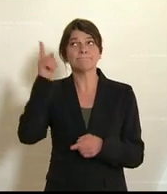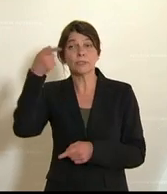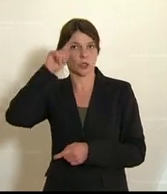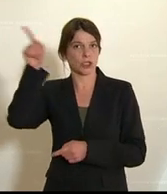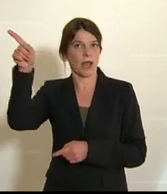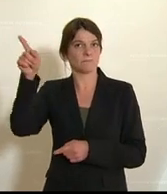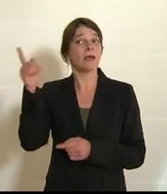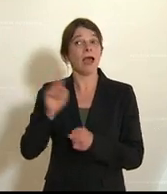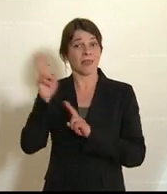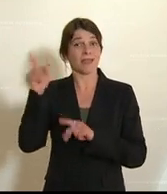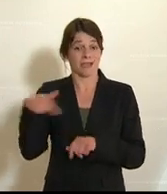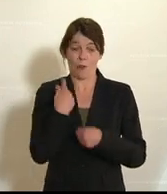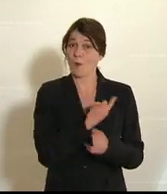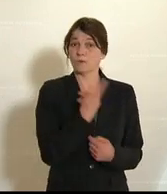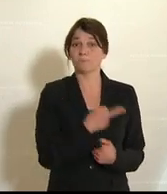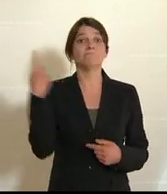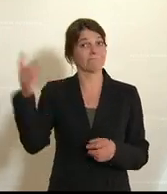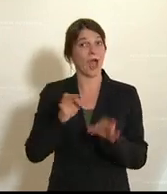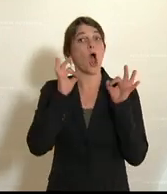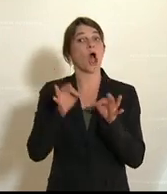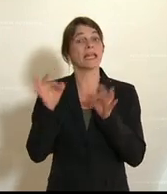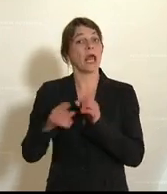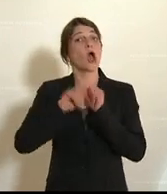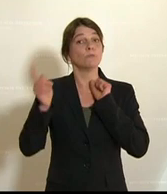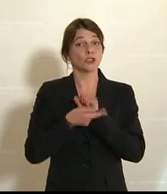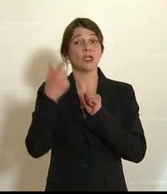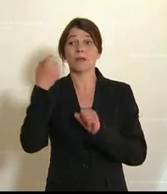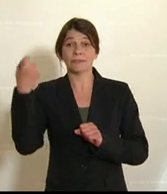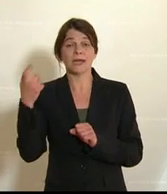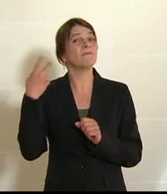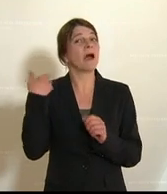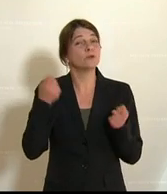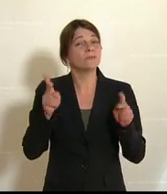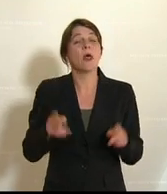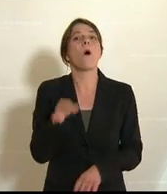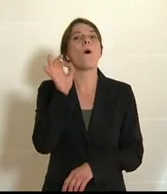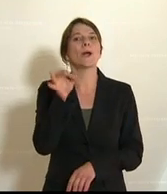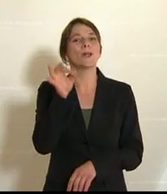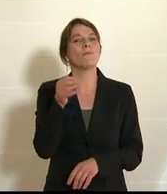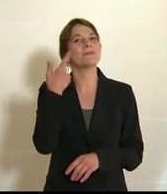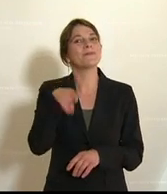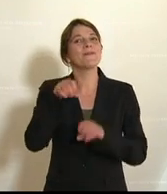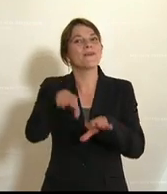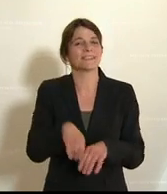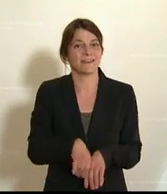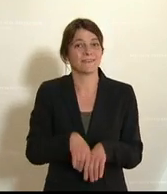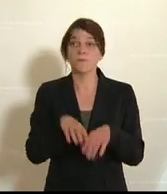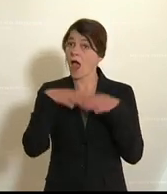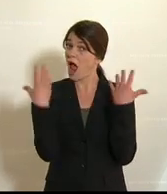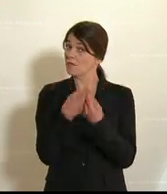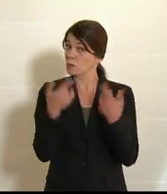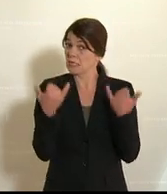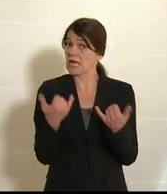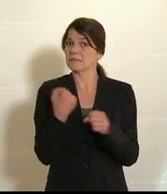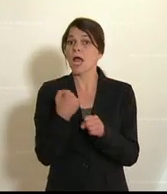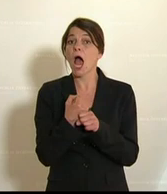uns ihr ordentliches Budget für 2020 schon im Oktober 19 beschlossen. Und all das, was sie jetzt machen,